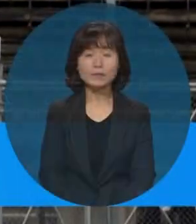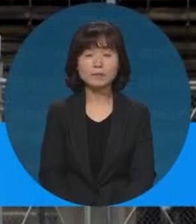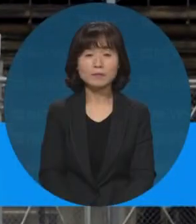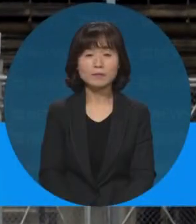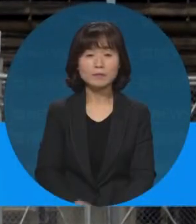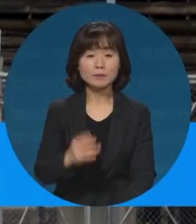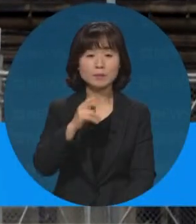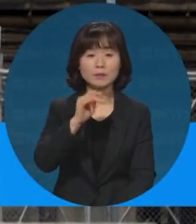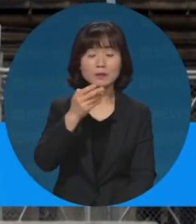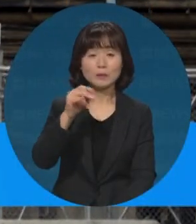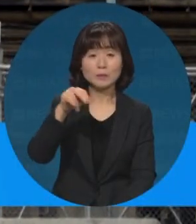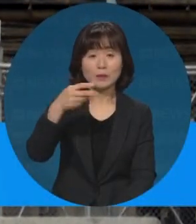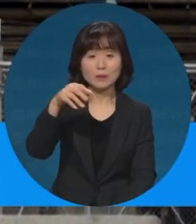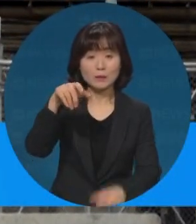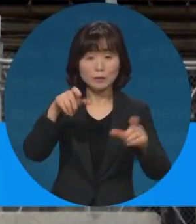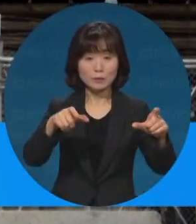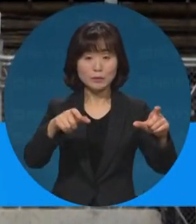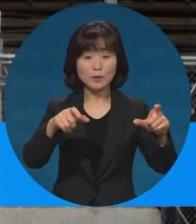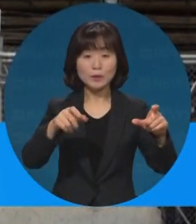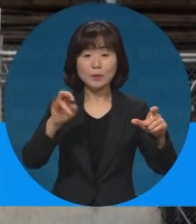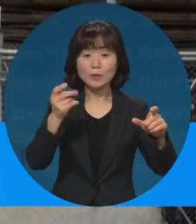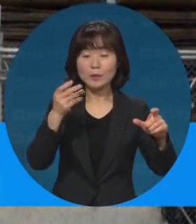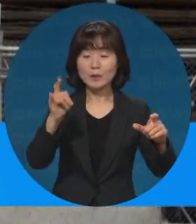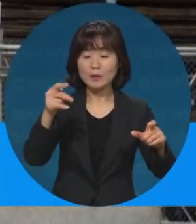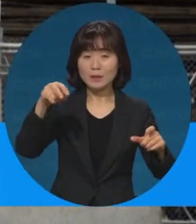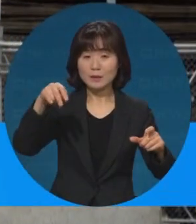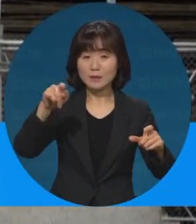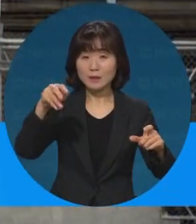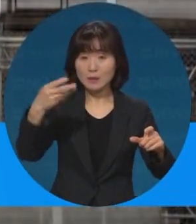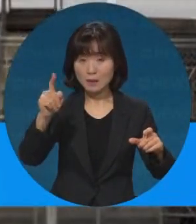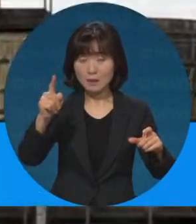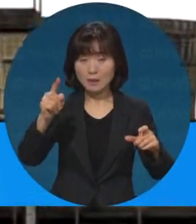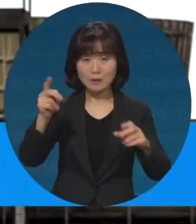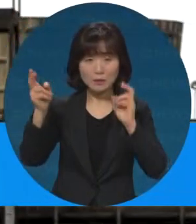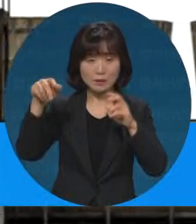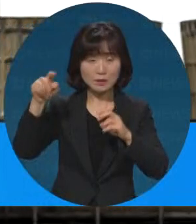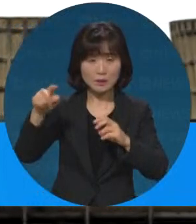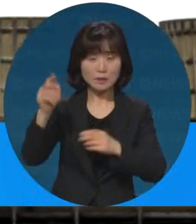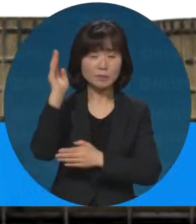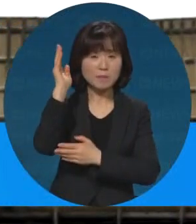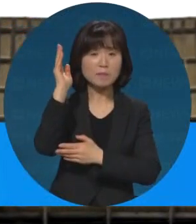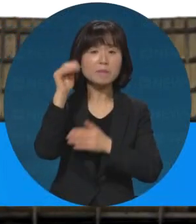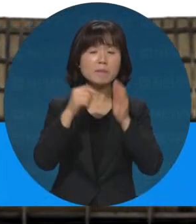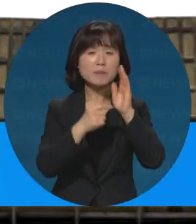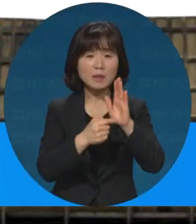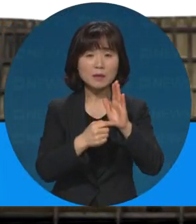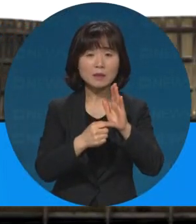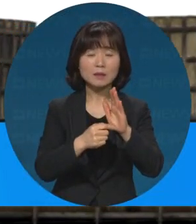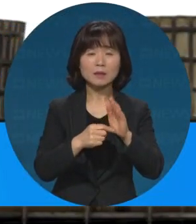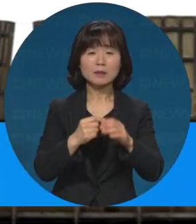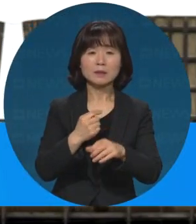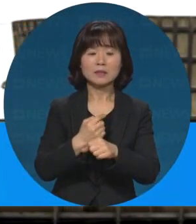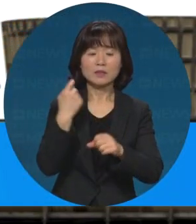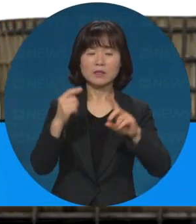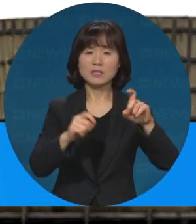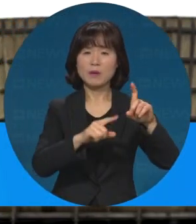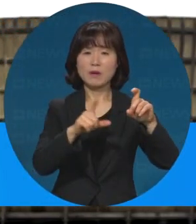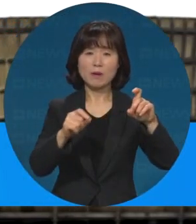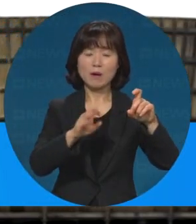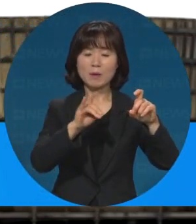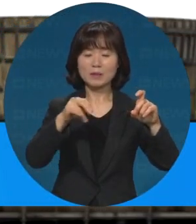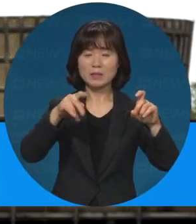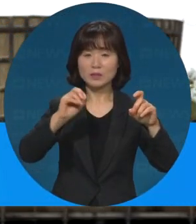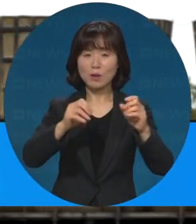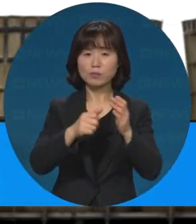미국 미네소타주의 원자력 발전소 몬티셀로의 운영사 엑셀 에너지가 성명을 내고 지난해 11월 몬티셀로에서 방사성 물질인